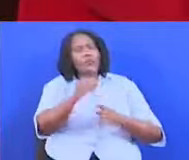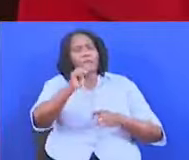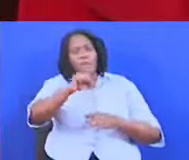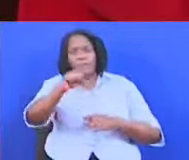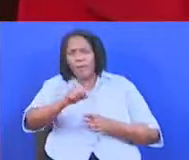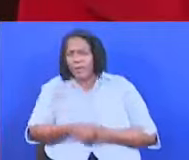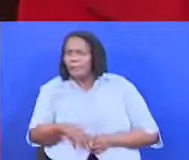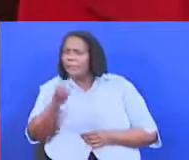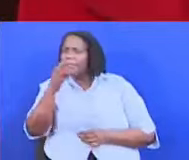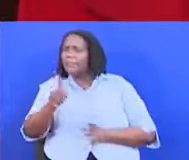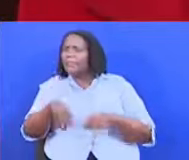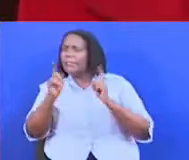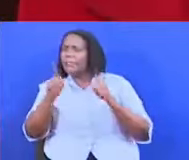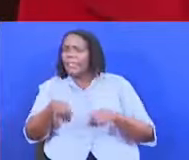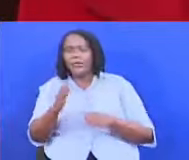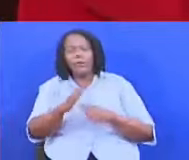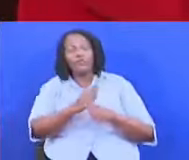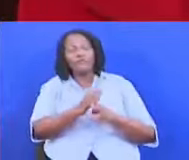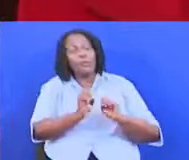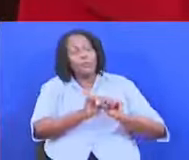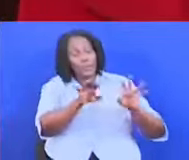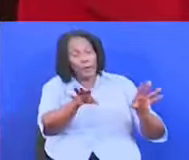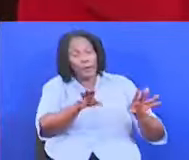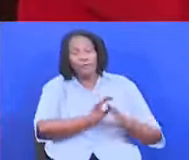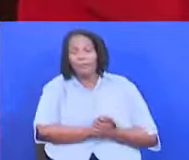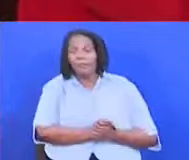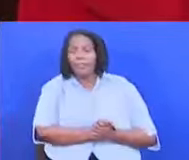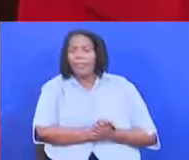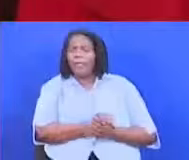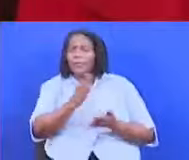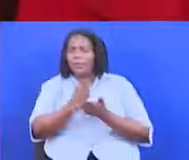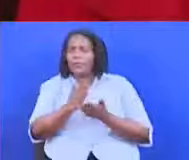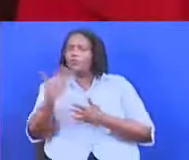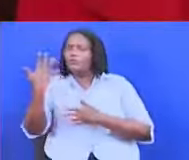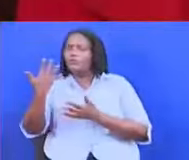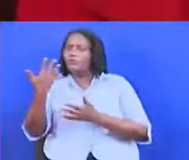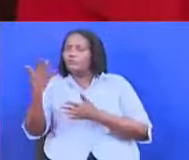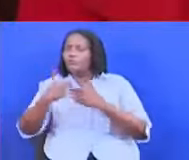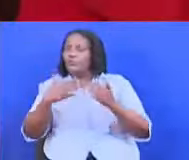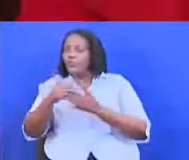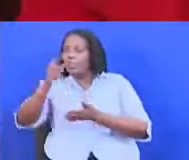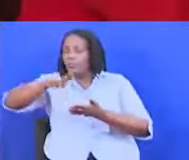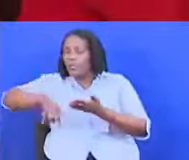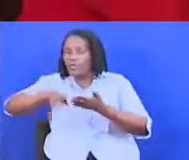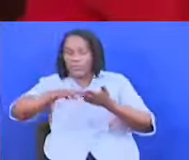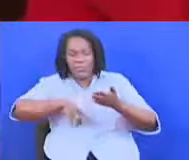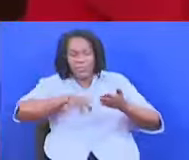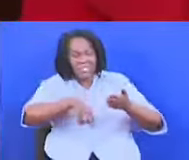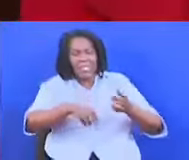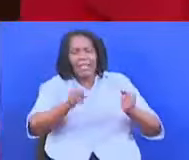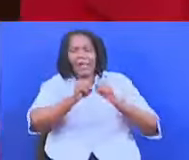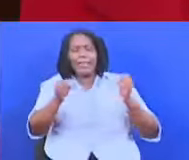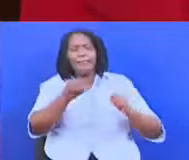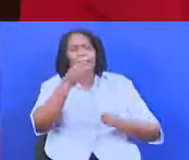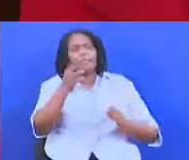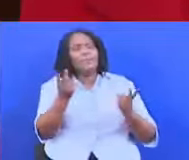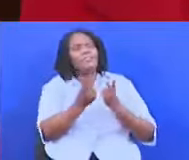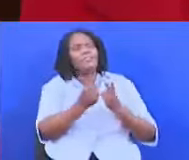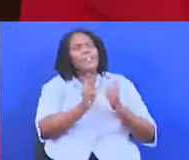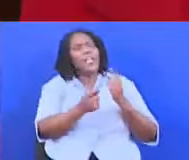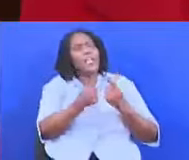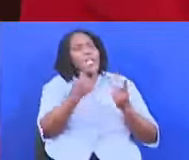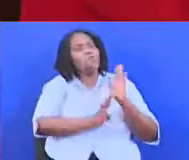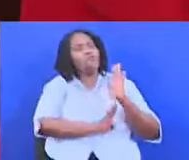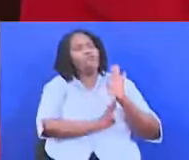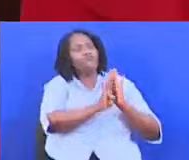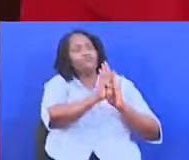Kuna matapeli wengi ambao pamoja na kufanya usajili upya kwa Watanzania wote, lakini ongezeko la matapeli limekuwa